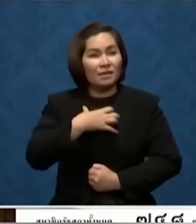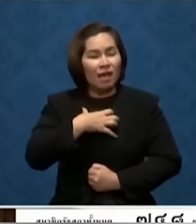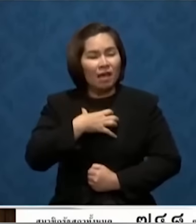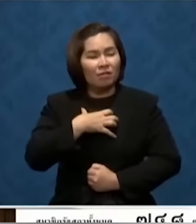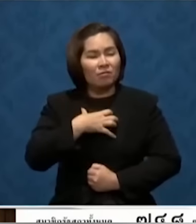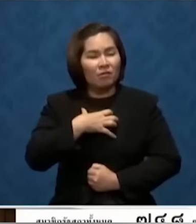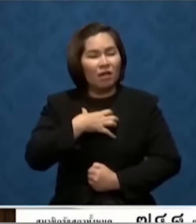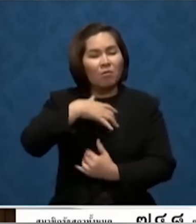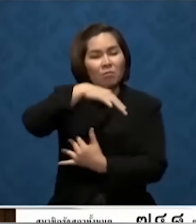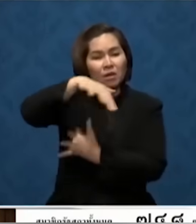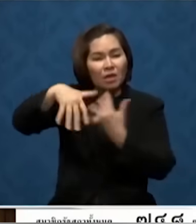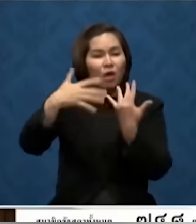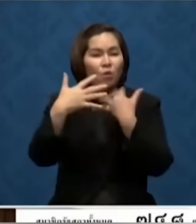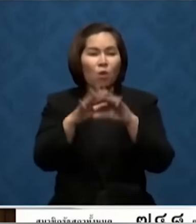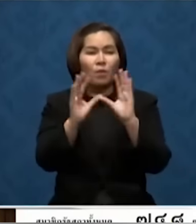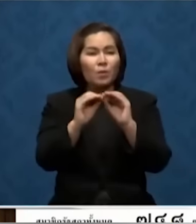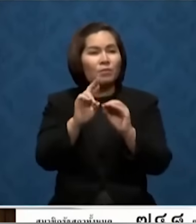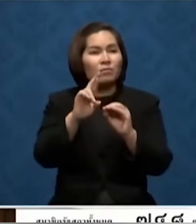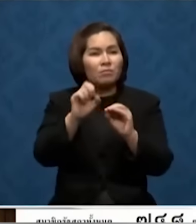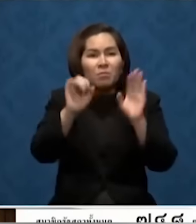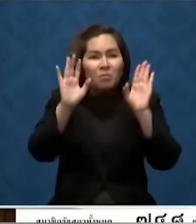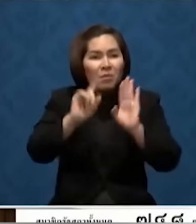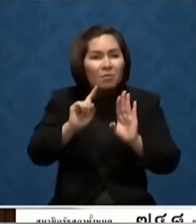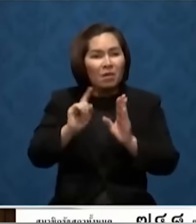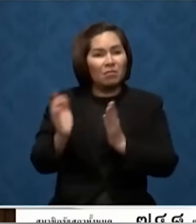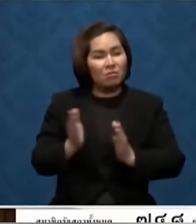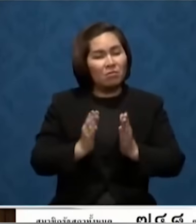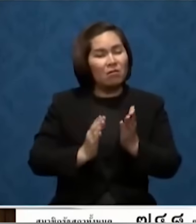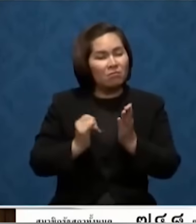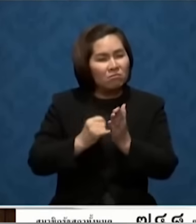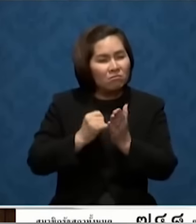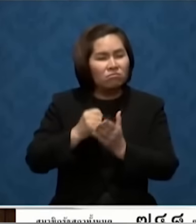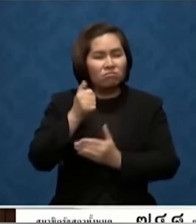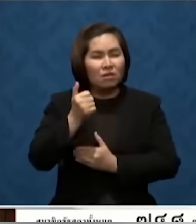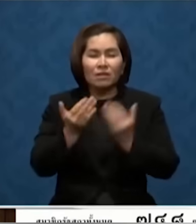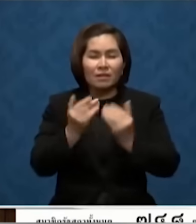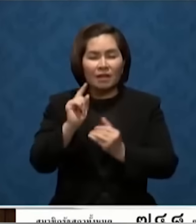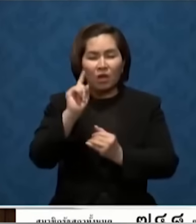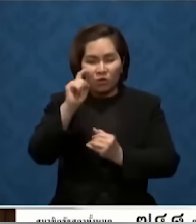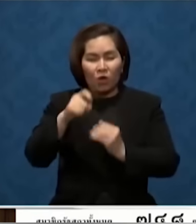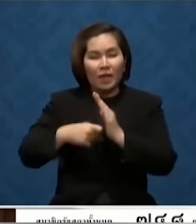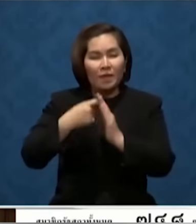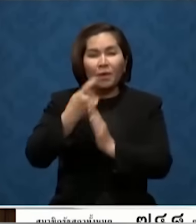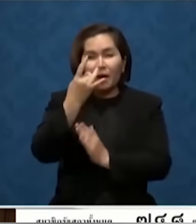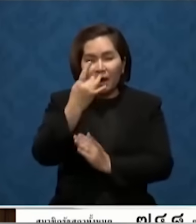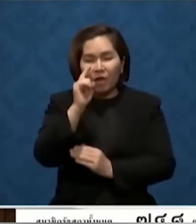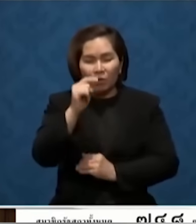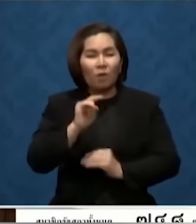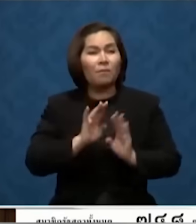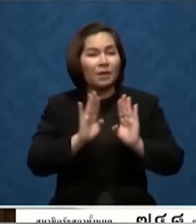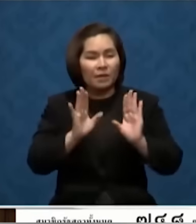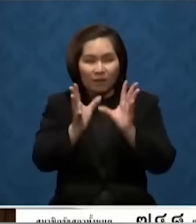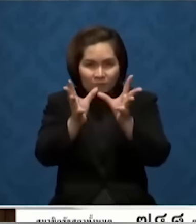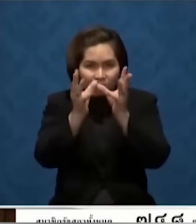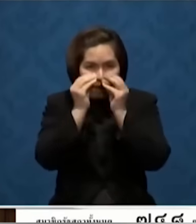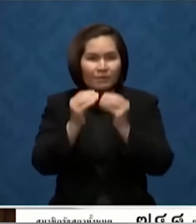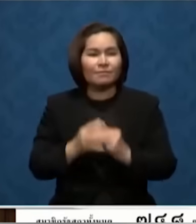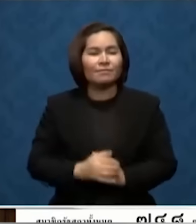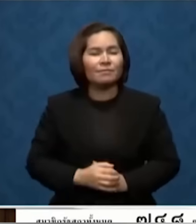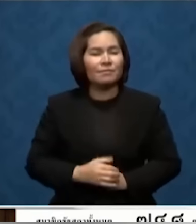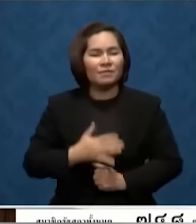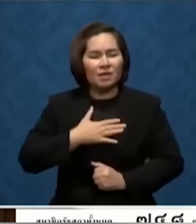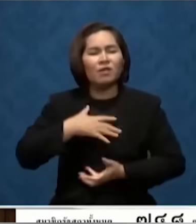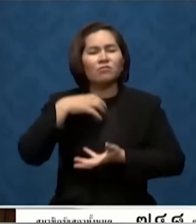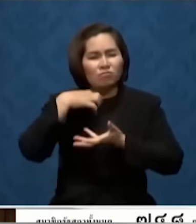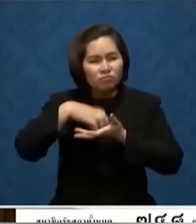ากาศในการประชุมสภาของเราเนี่ยให้ราบรื่นหรือไม่อย่างไรท่านฟังดีครับว่าเหตุผลคืออะไรแล้วมันก็เป็นเหตุผลที่ผมจะนำเสน